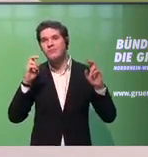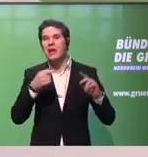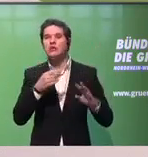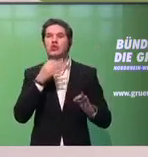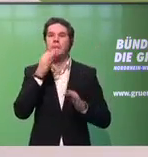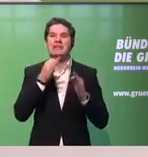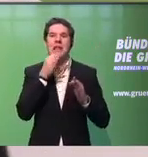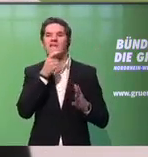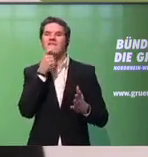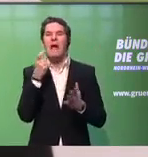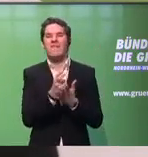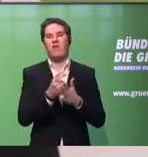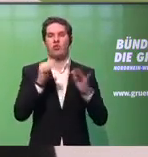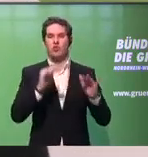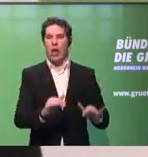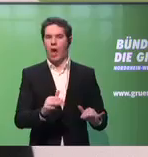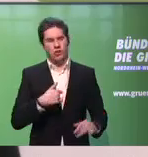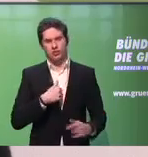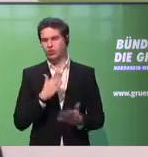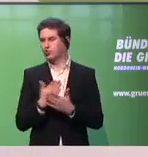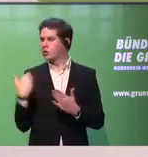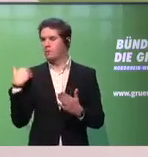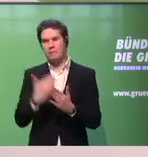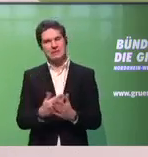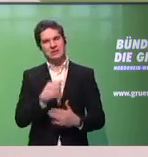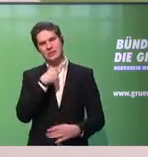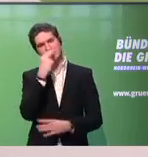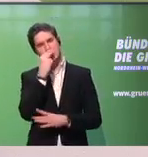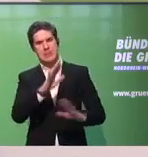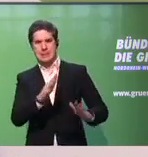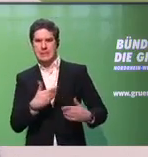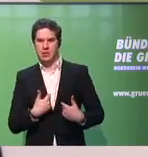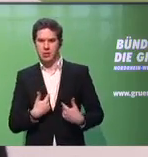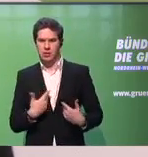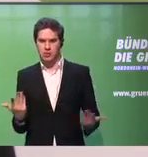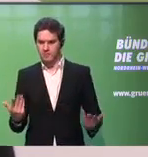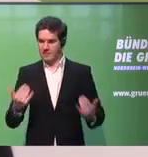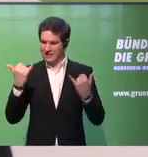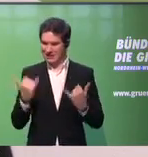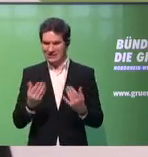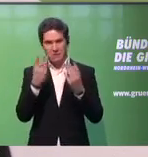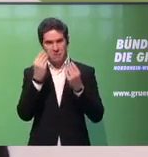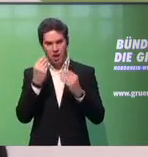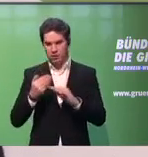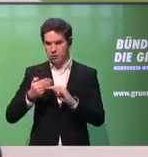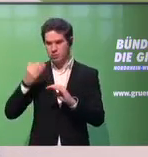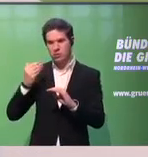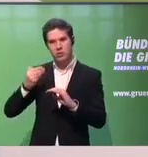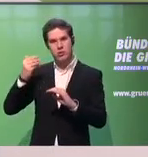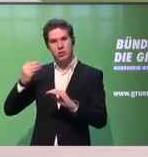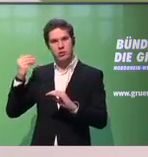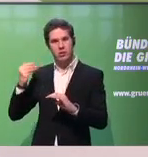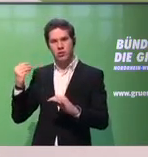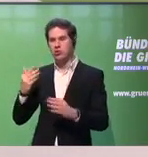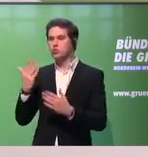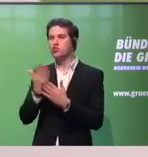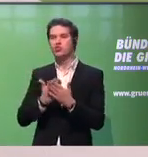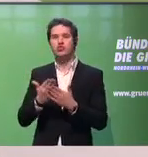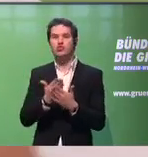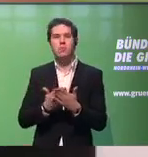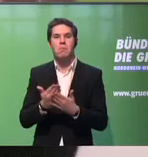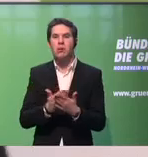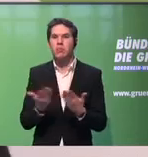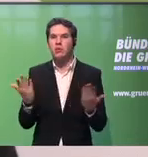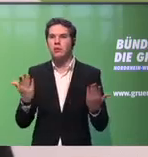haben. Und ich bin der Meinung, dass es diese letzten Jahre, wenn Frankreich, zumal vor